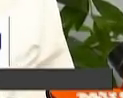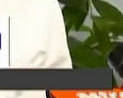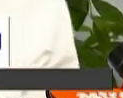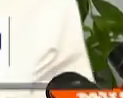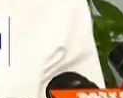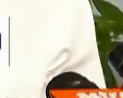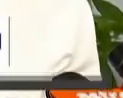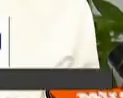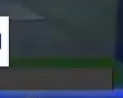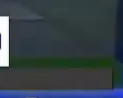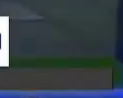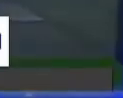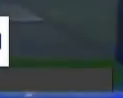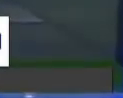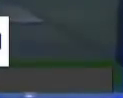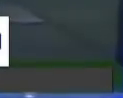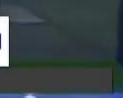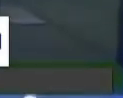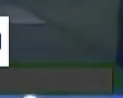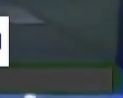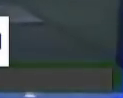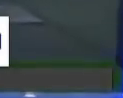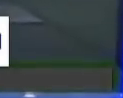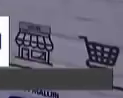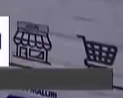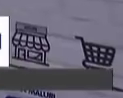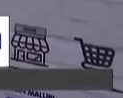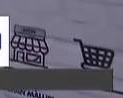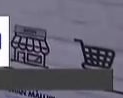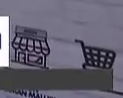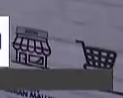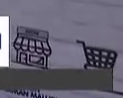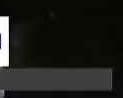Kaji semula syarat pelik pemilikan rumah dua negeri.